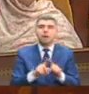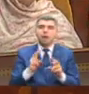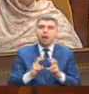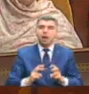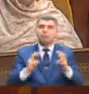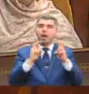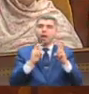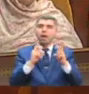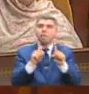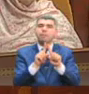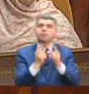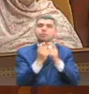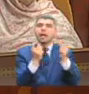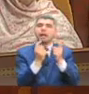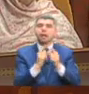المقاولة،